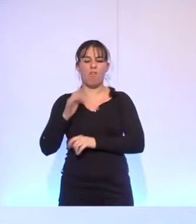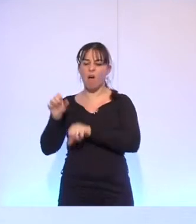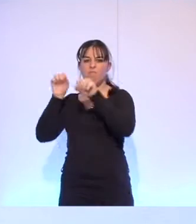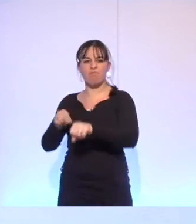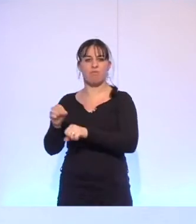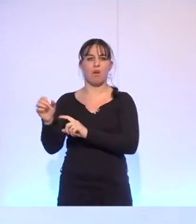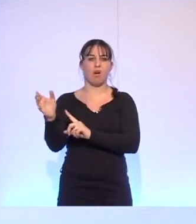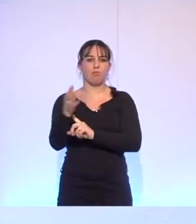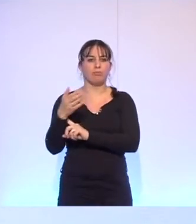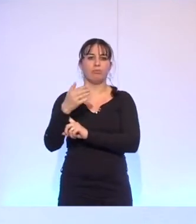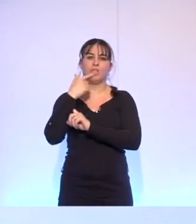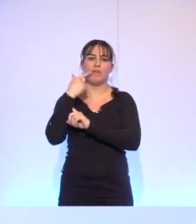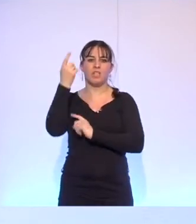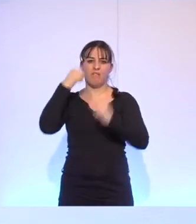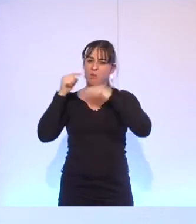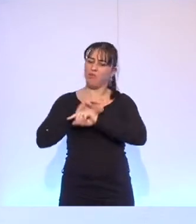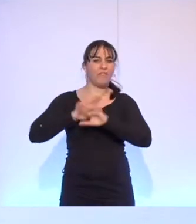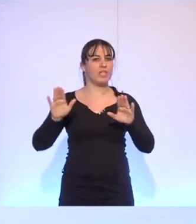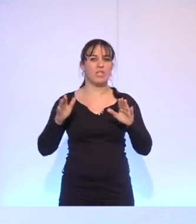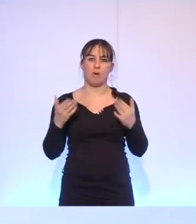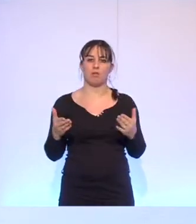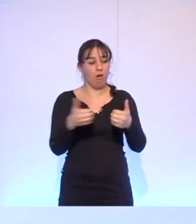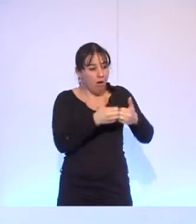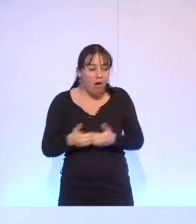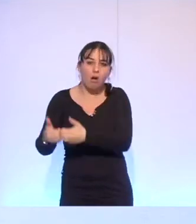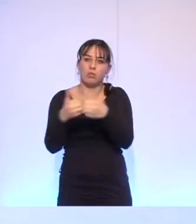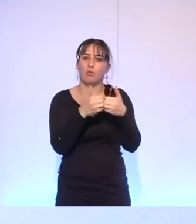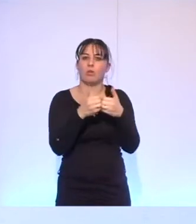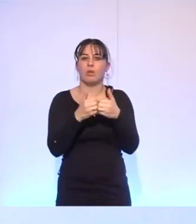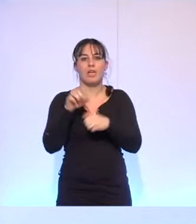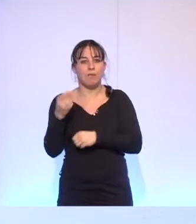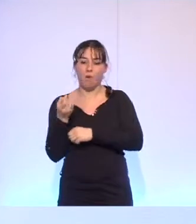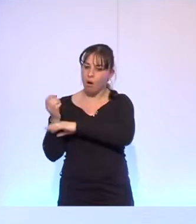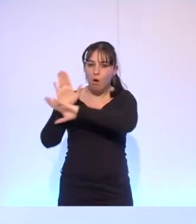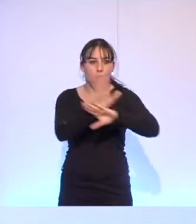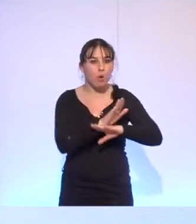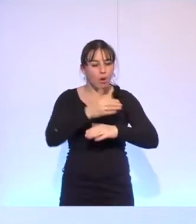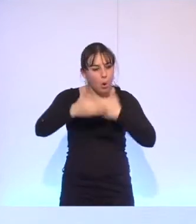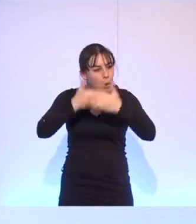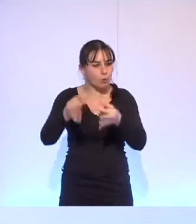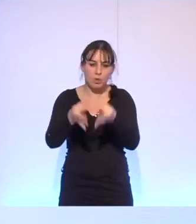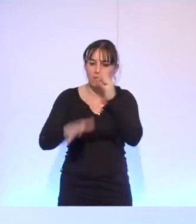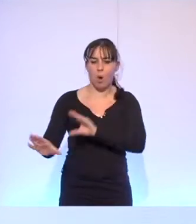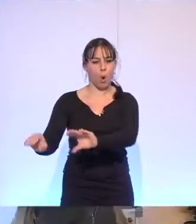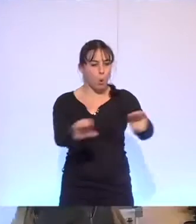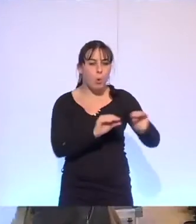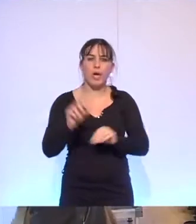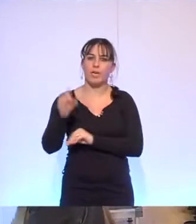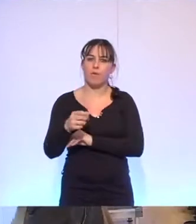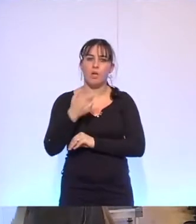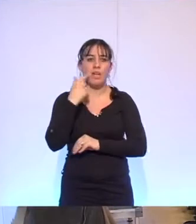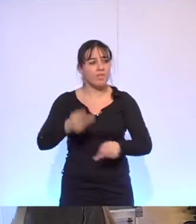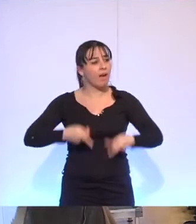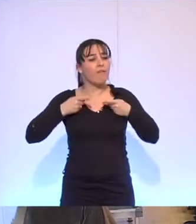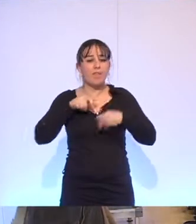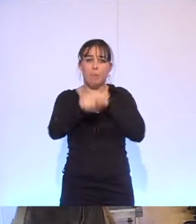Le défi de ce mandat est clair. Nous devrons trouver et donner à voir et à construire des solutions concrètes qui facilitent la vie